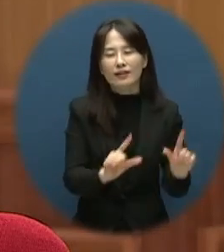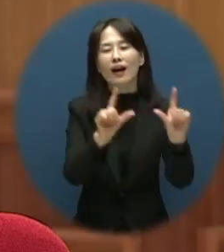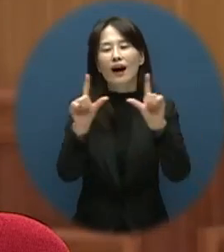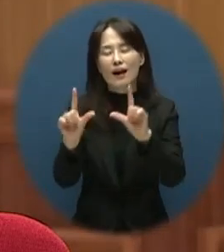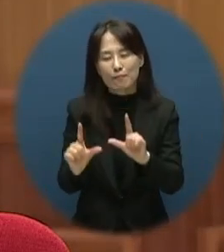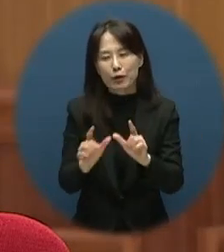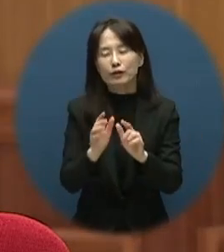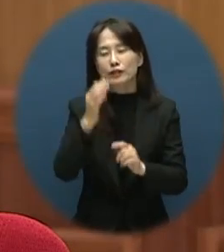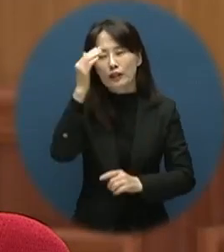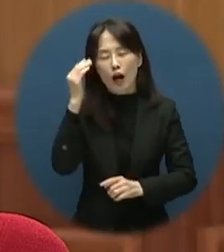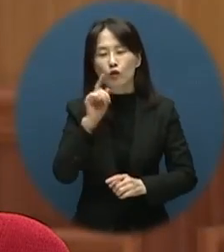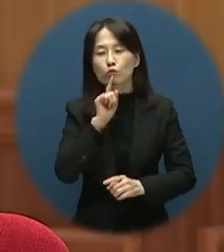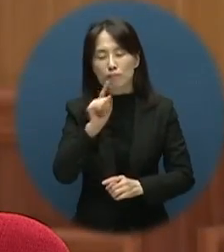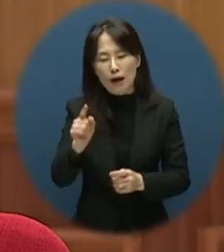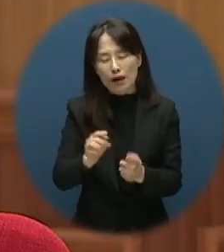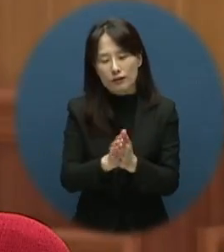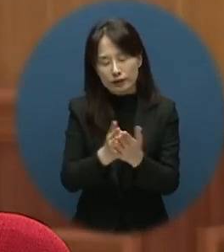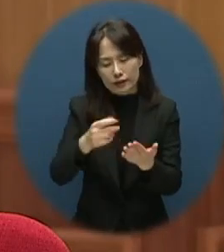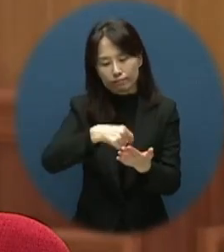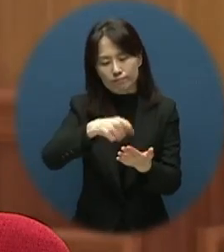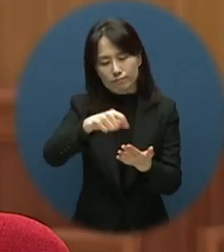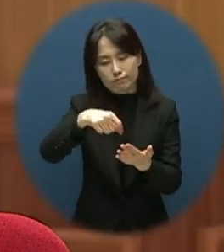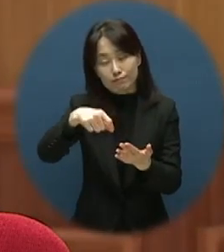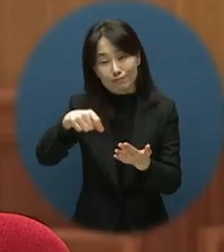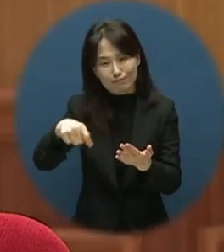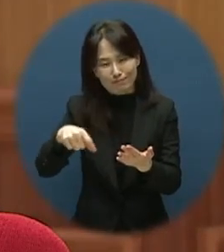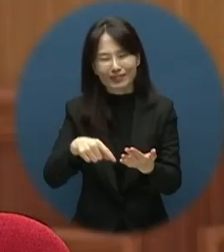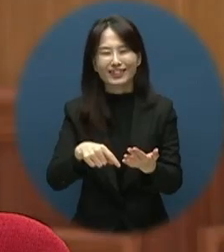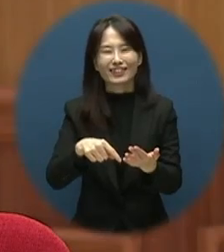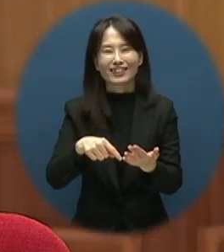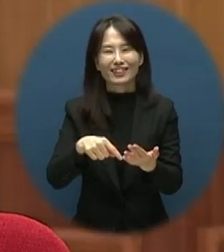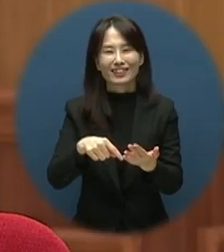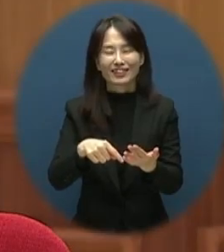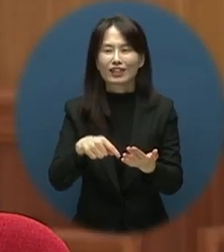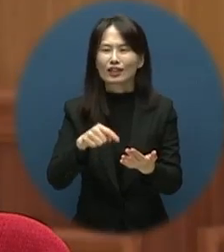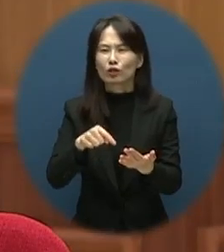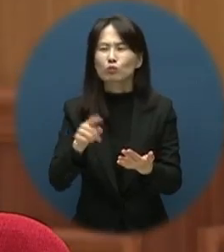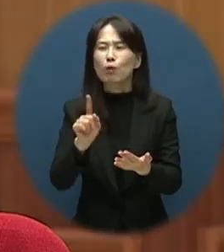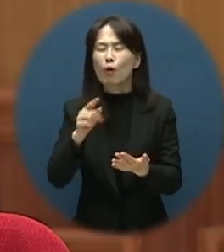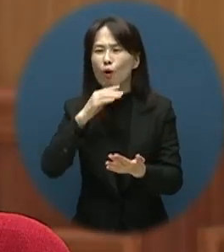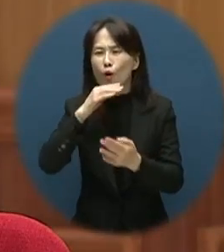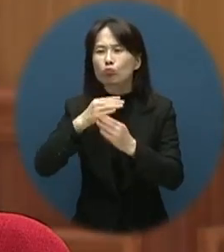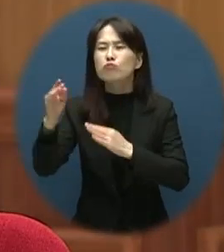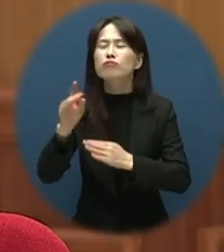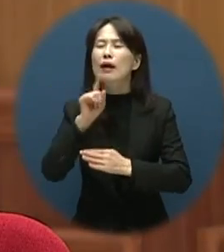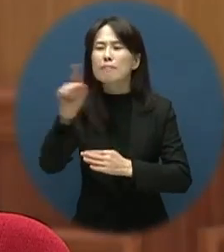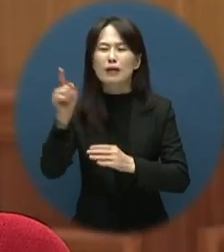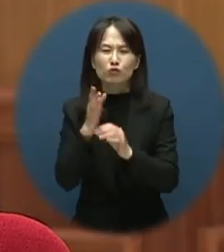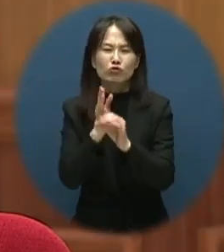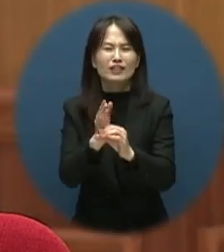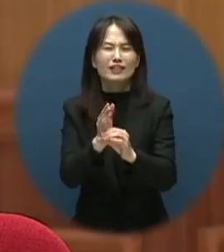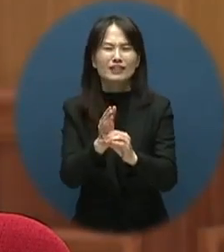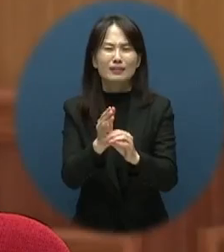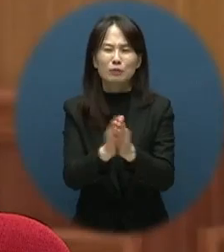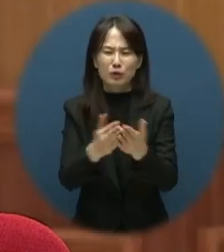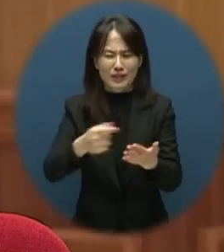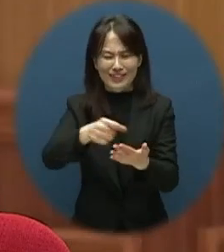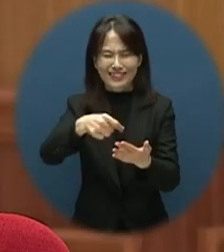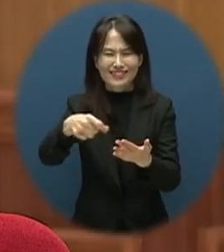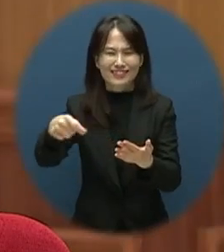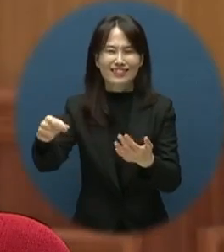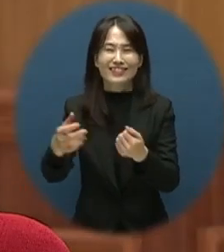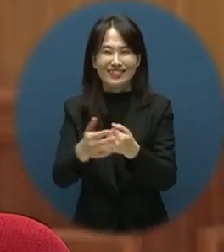아마 한국어 그 교재 썼는데 그 교재는 북한말 위주로 만들어진 책이야.